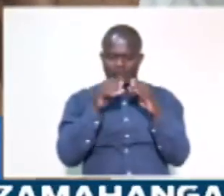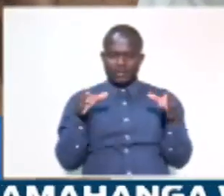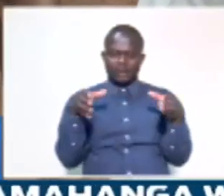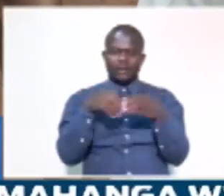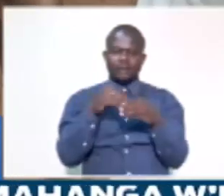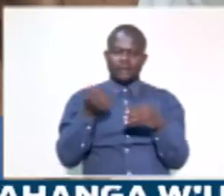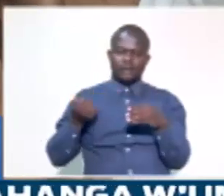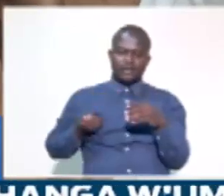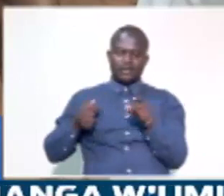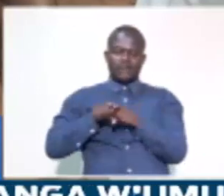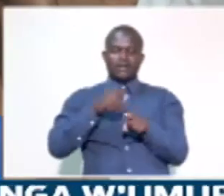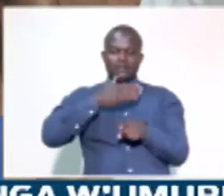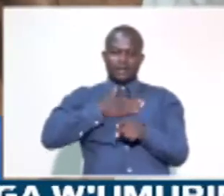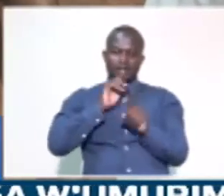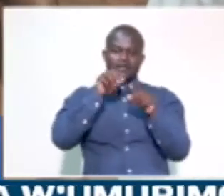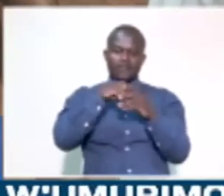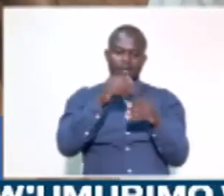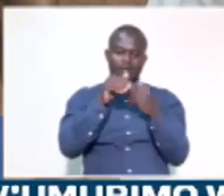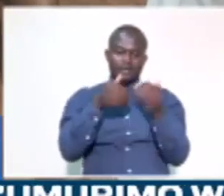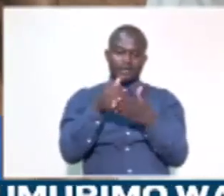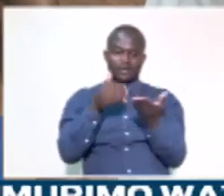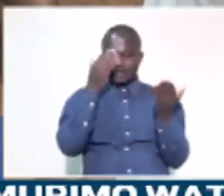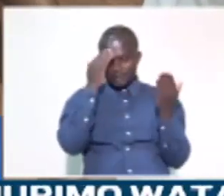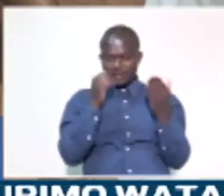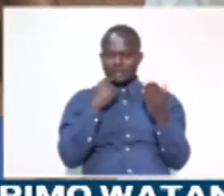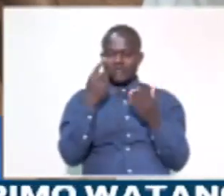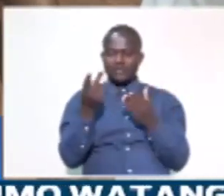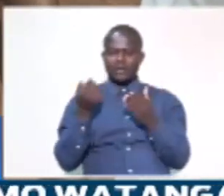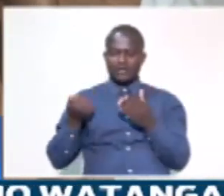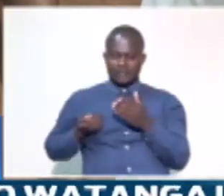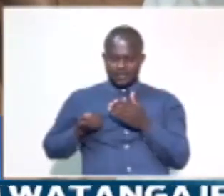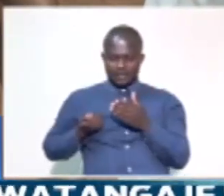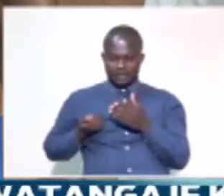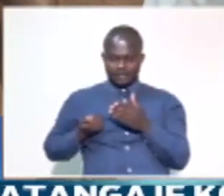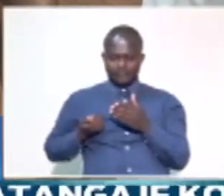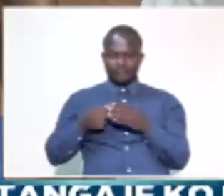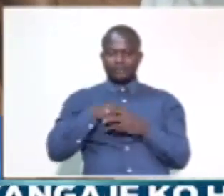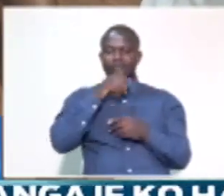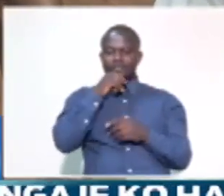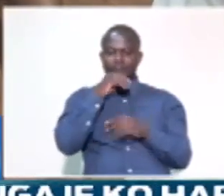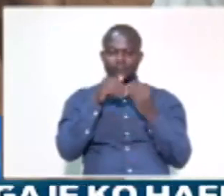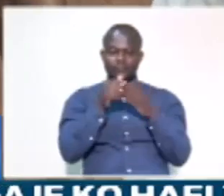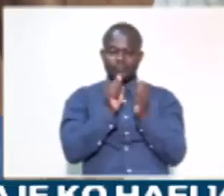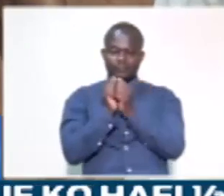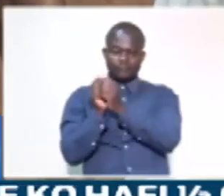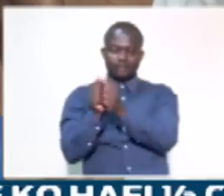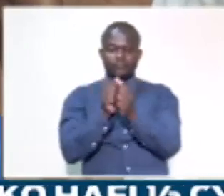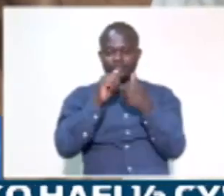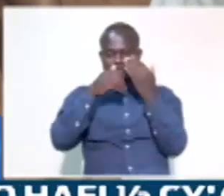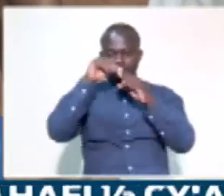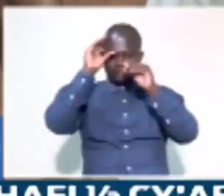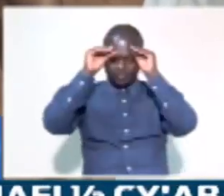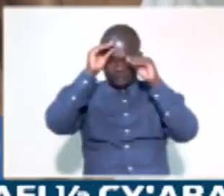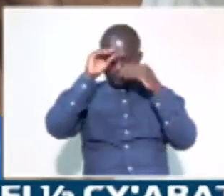mugenzi wanjye hakazamo n'abandi byaba byiza kubera turi babiri b'abakobwa harimo n'abahungu tugendana. Kintu twakora nuko